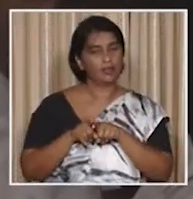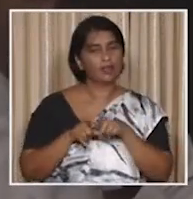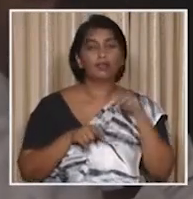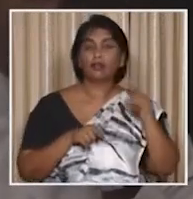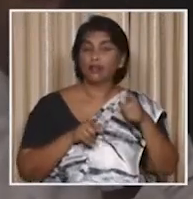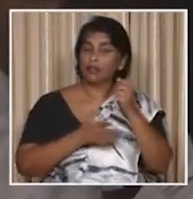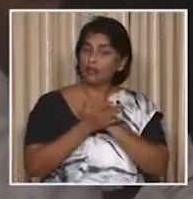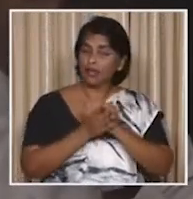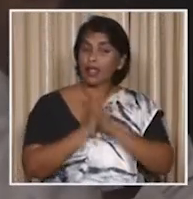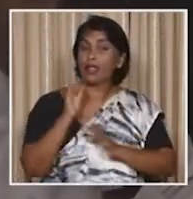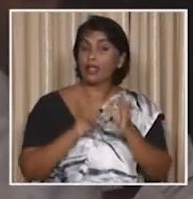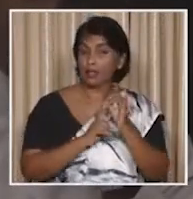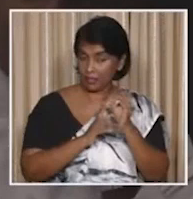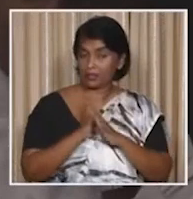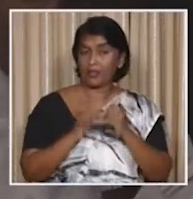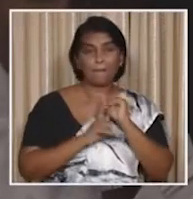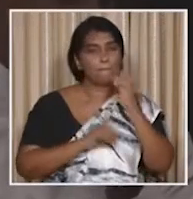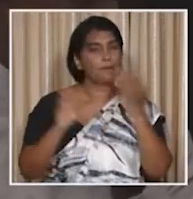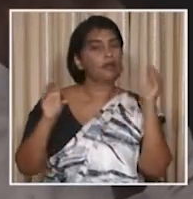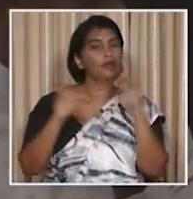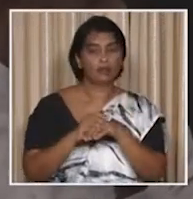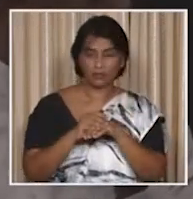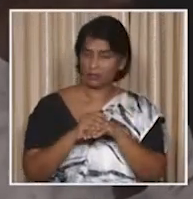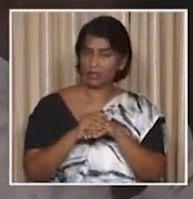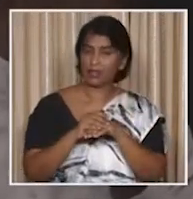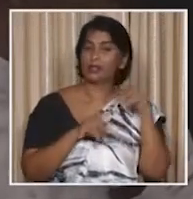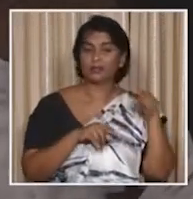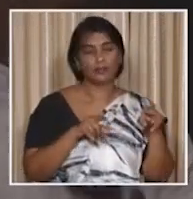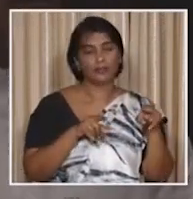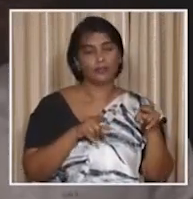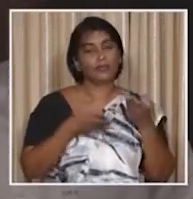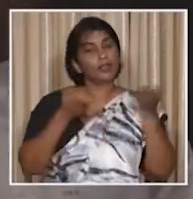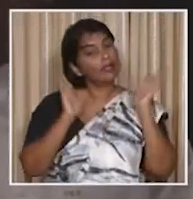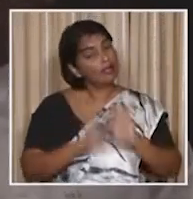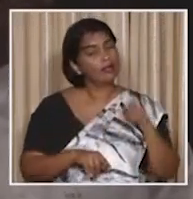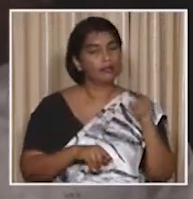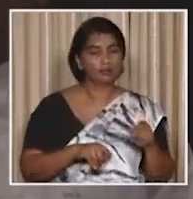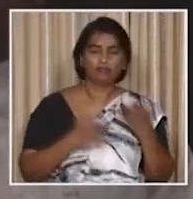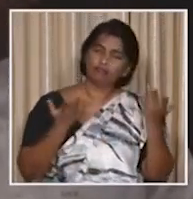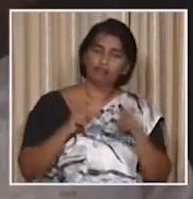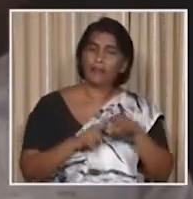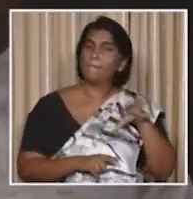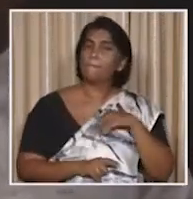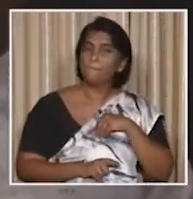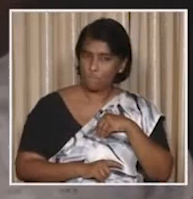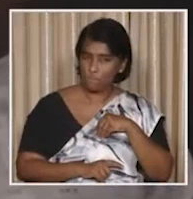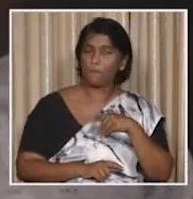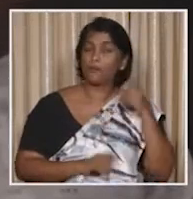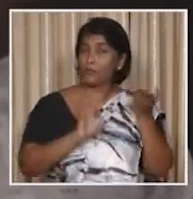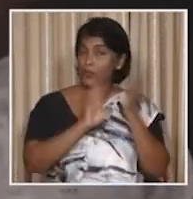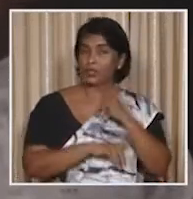ඒ හිටපු සියලුම මහැමතිවරු මේ පාර්ලිමේන්තුව නියෝජනය කළා. එතකොට අවසානයේ කෙසේ හෝ පිළිගත්තා